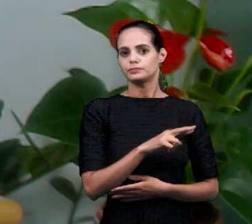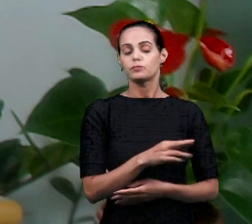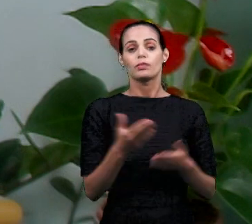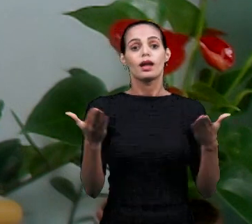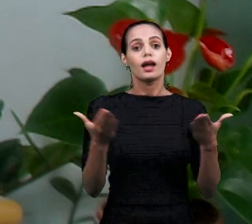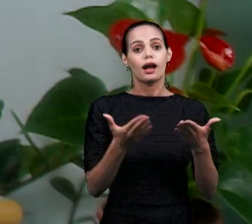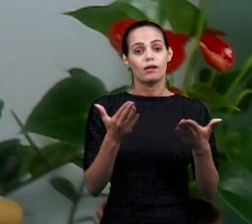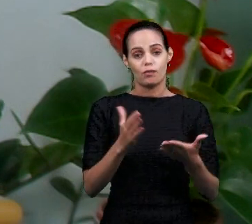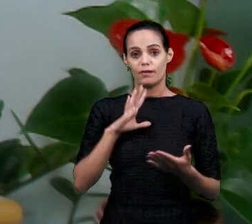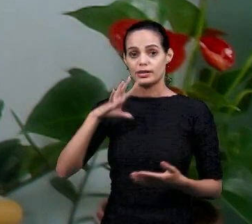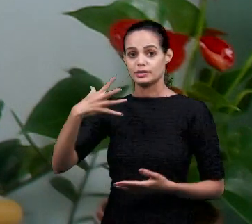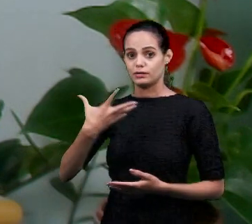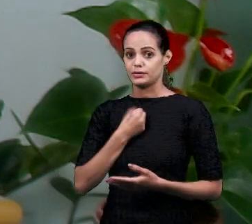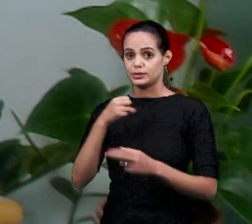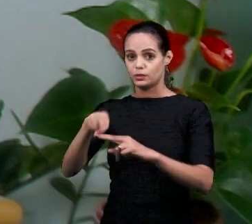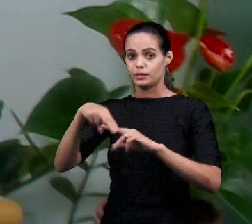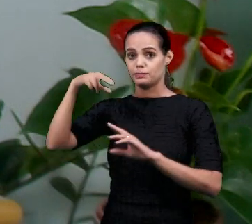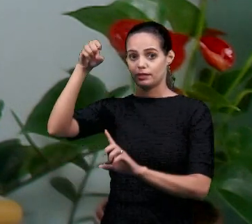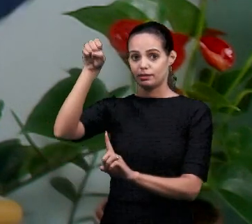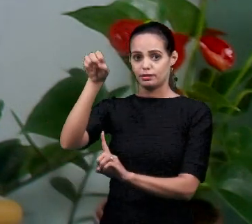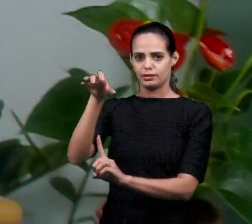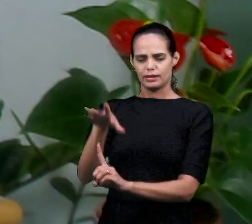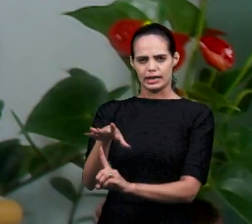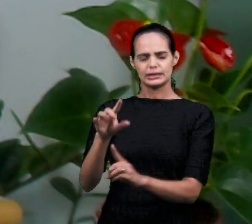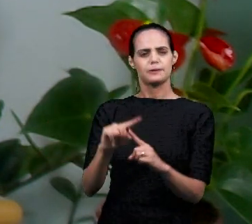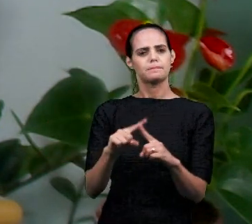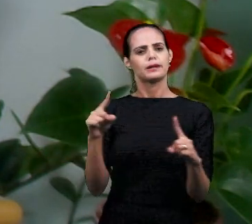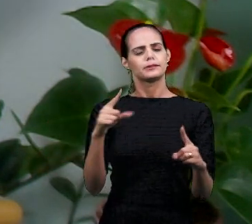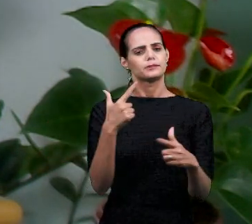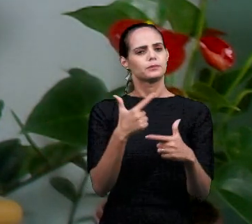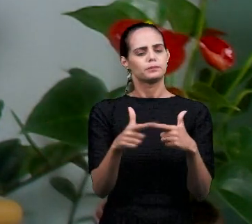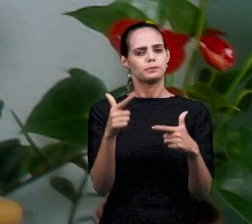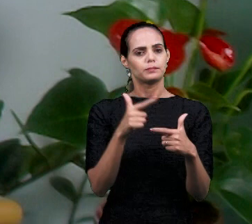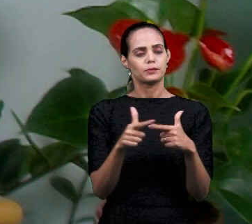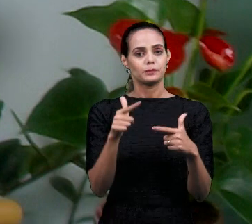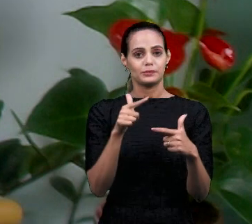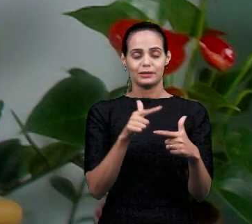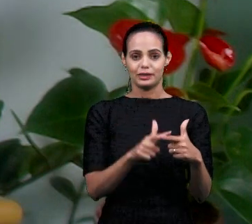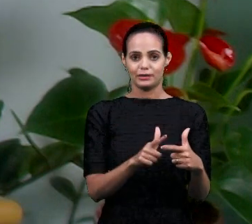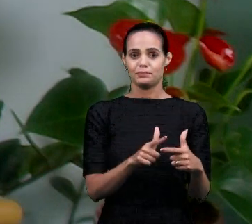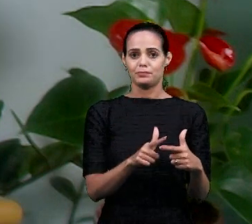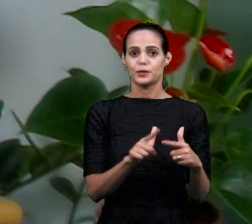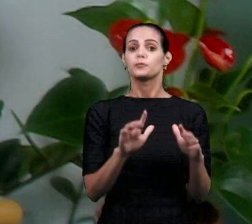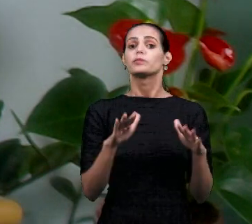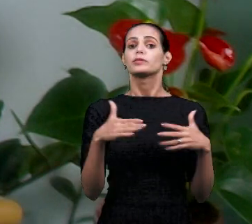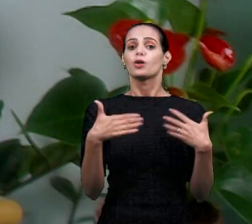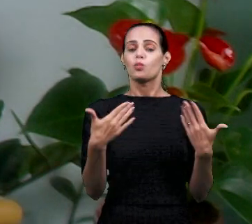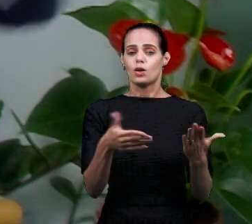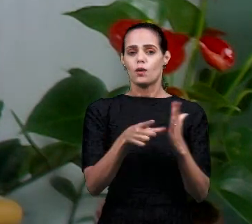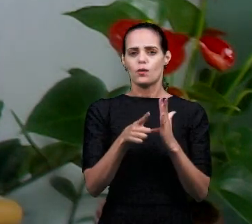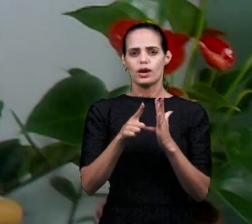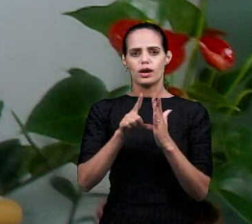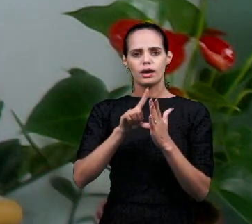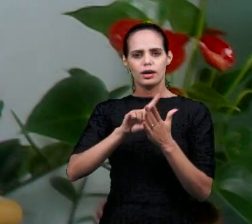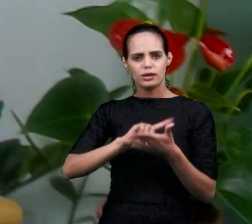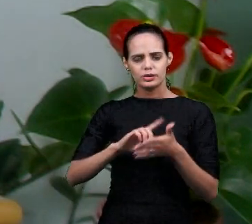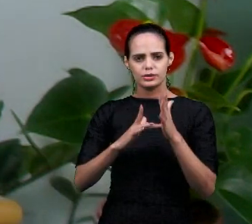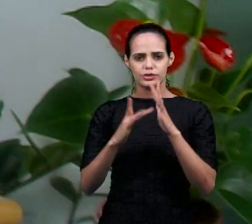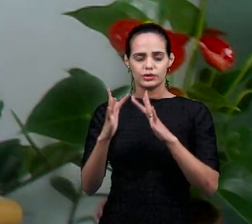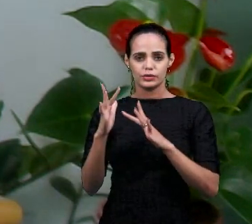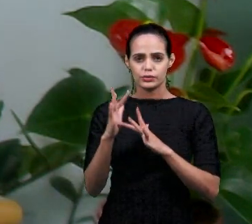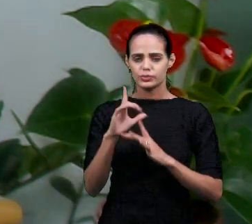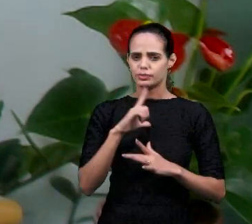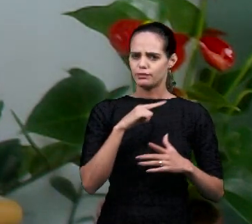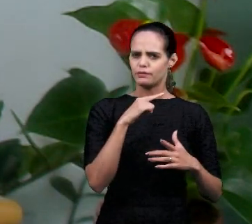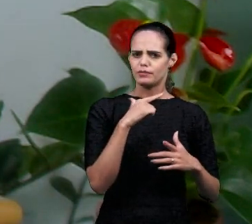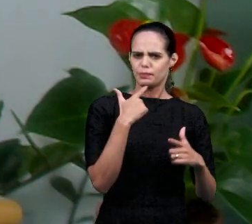Testament. Maintenant, le salut, c'est par grâce. Mais le grand problème par rapport aux Juifs avant Jésus, et au milieu